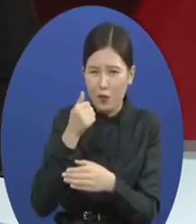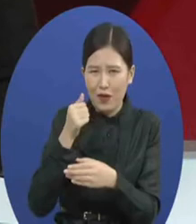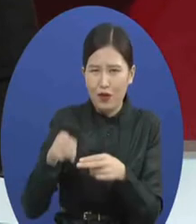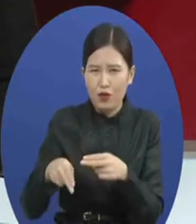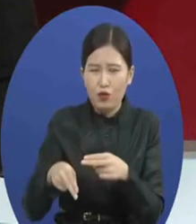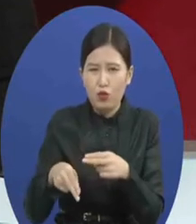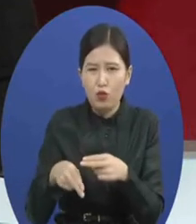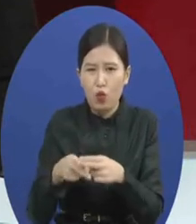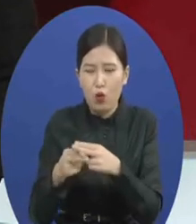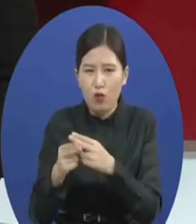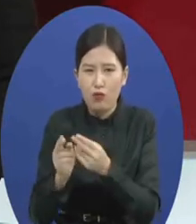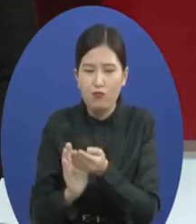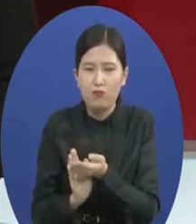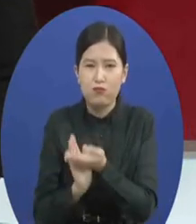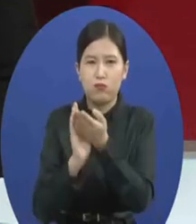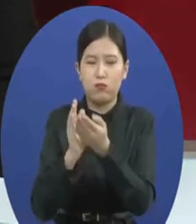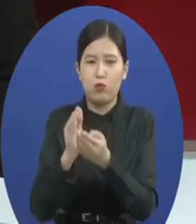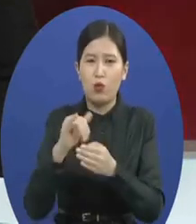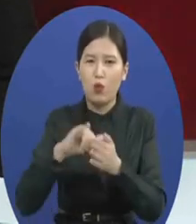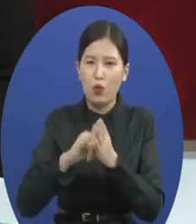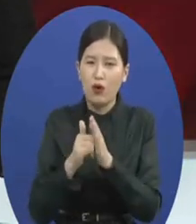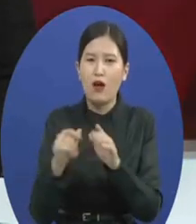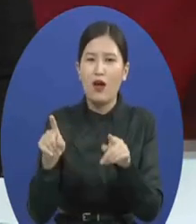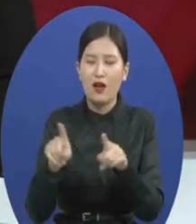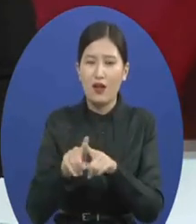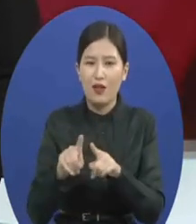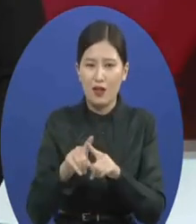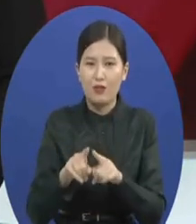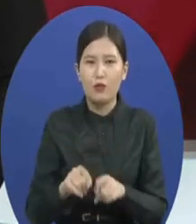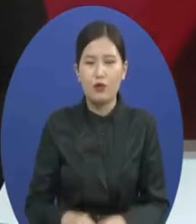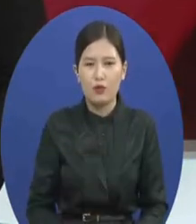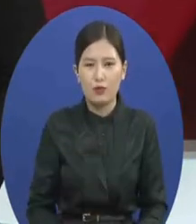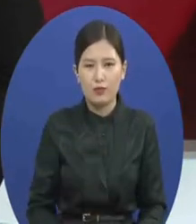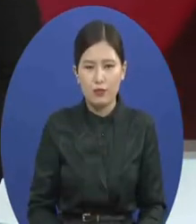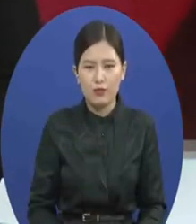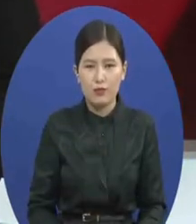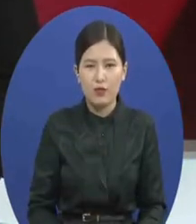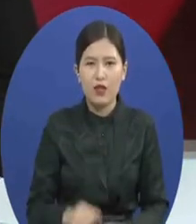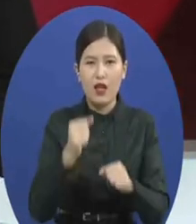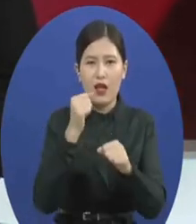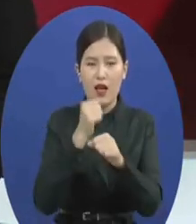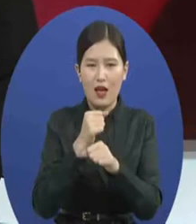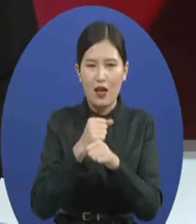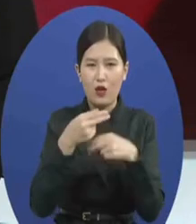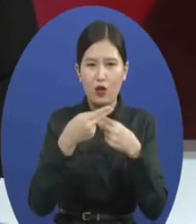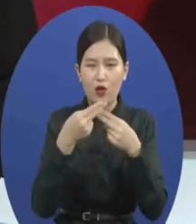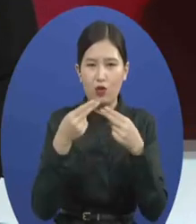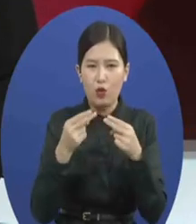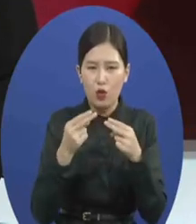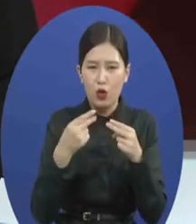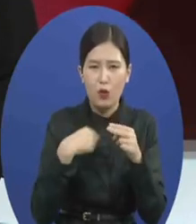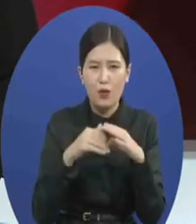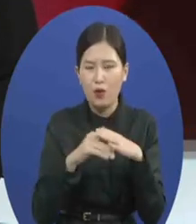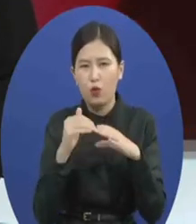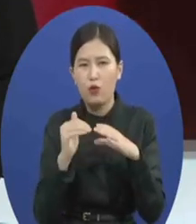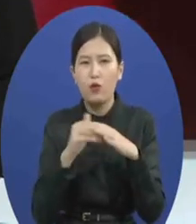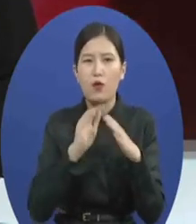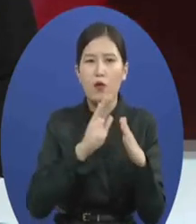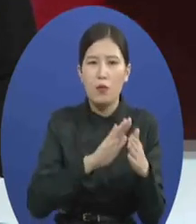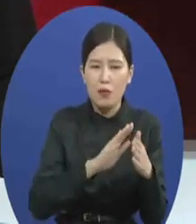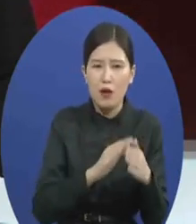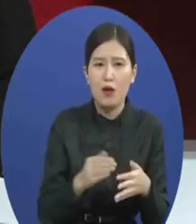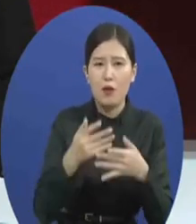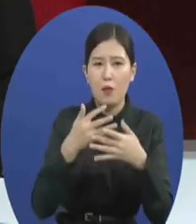том түлхэц тулах баг нь болно гэж тооцож байна. Улмаар ажлын байрыг хадгалж үлдэх өргөн хэрэглээний бараа бүтээгдэхүүний үн өсөхгүй